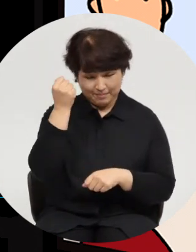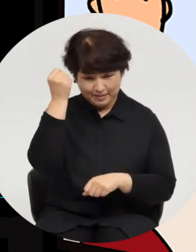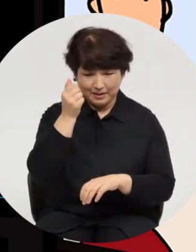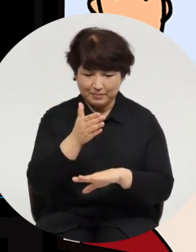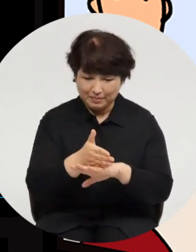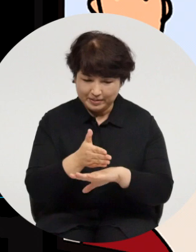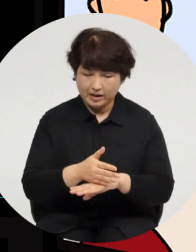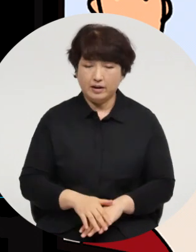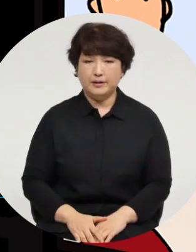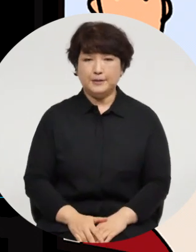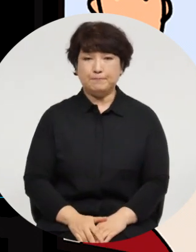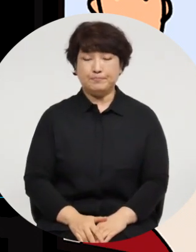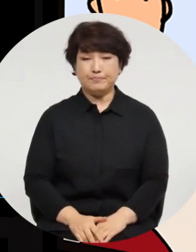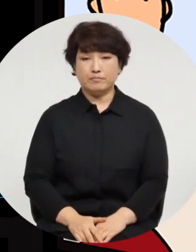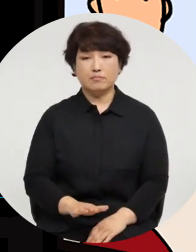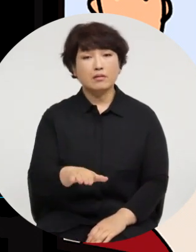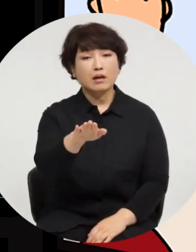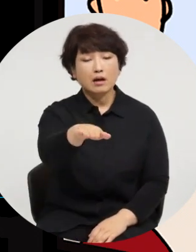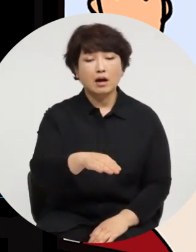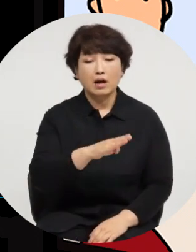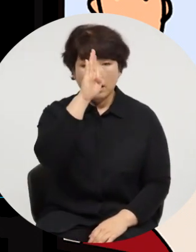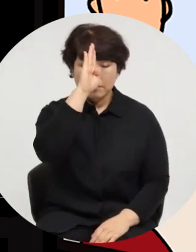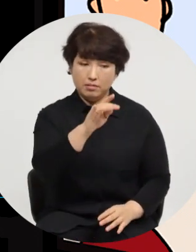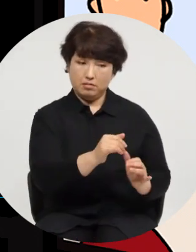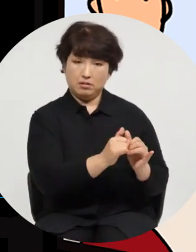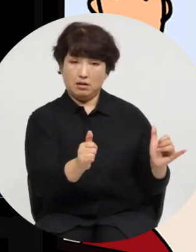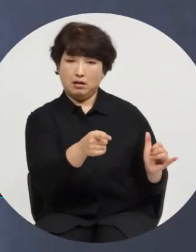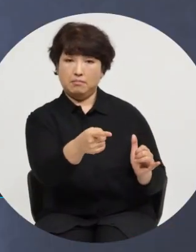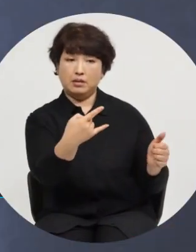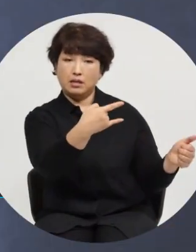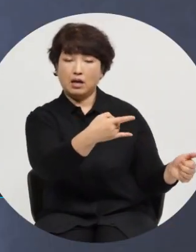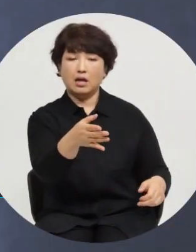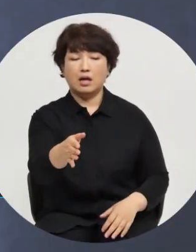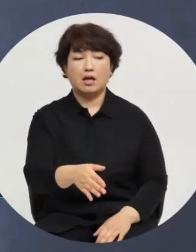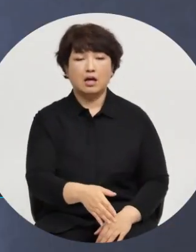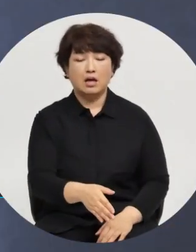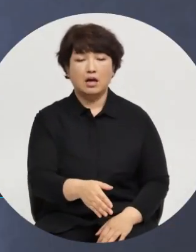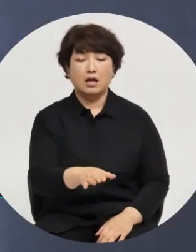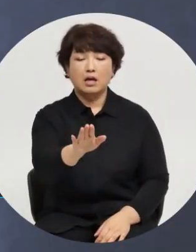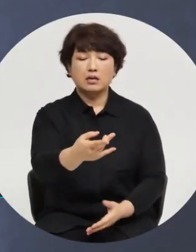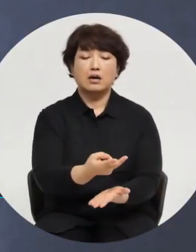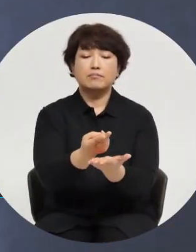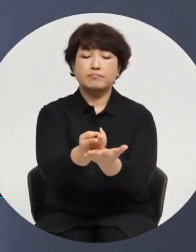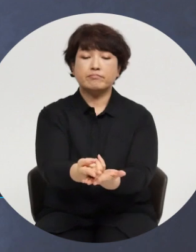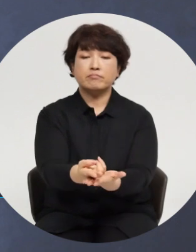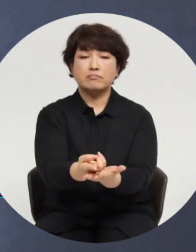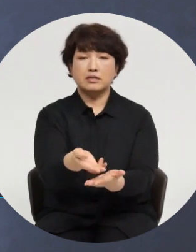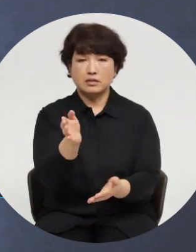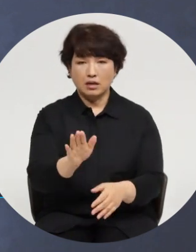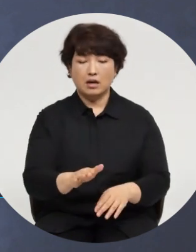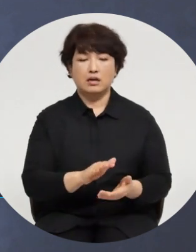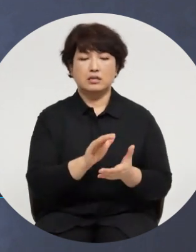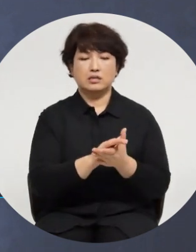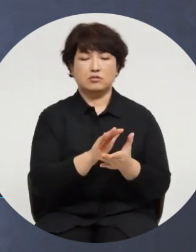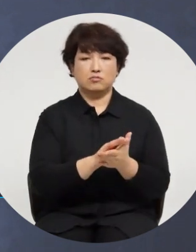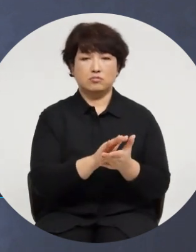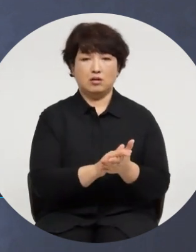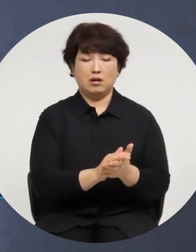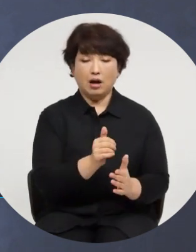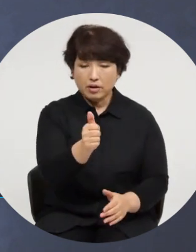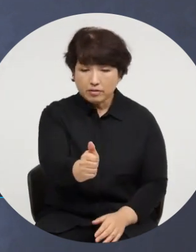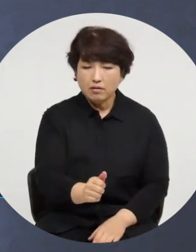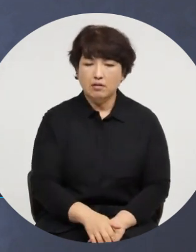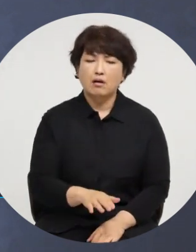있으면 패야 되겠다 생각했습니다 갑사합니다 금 차이가 많이 병든 사람 한테 자기가 지금 병들어 누워